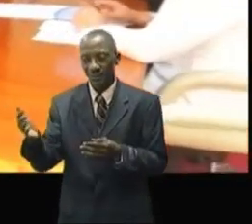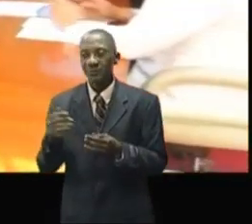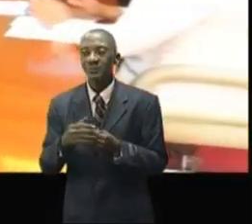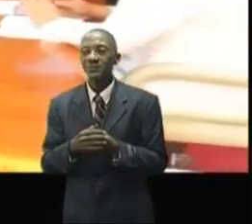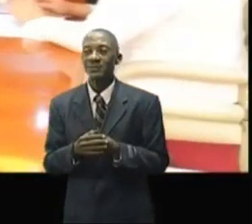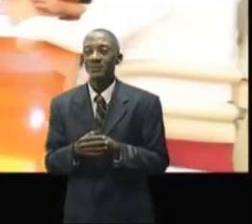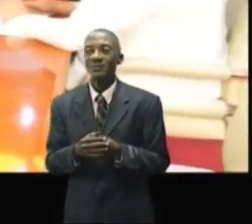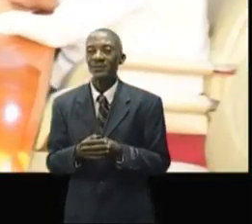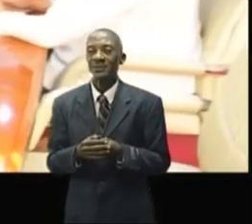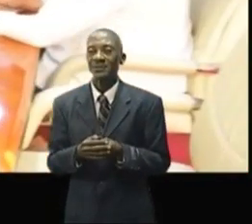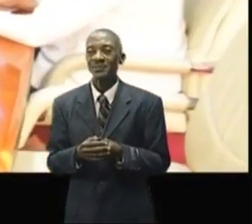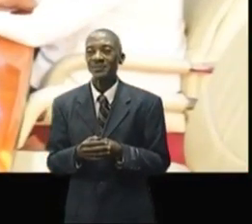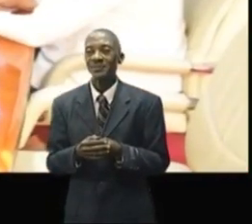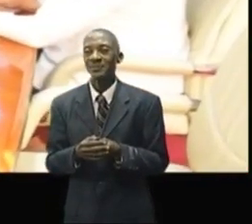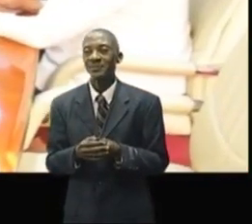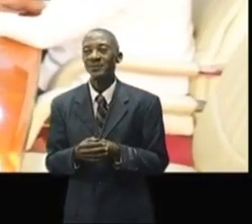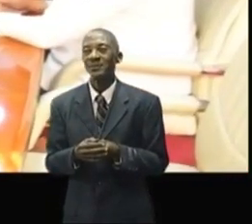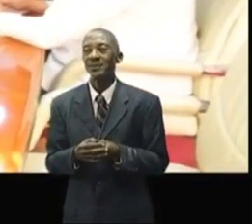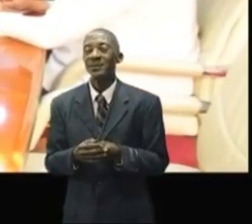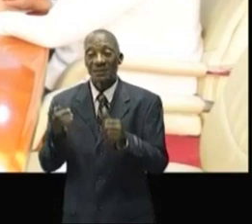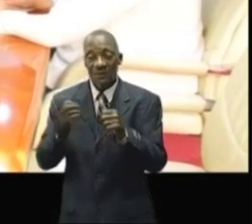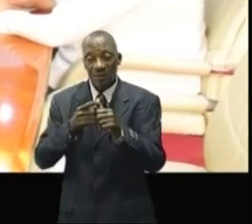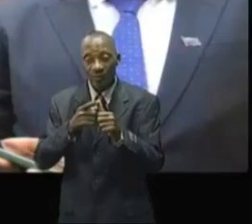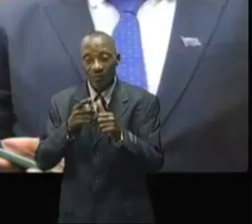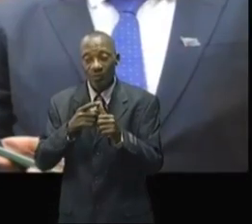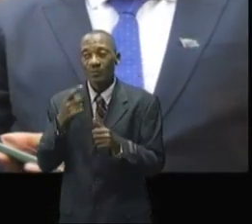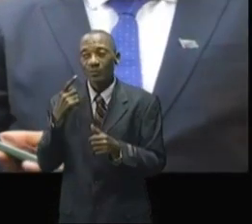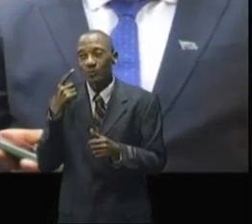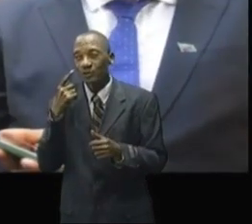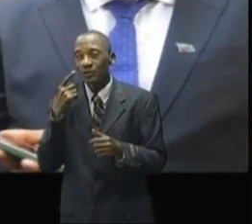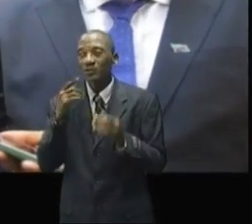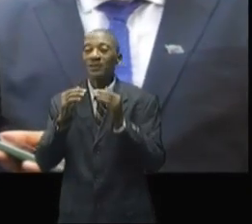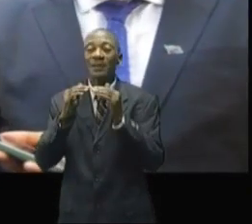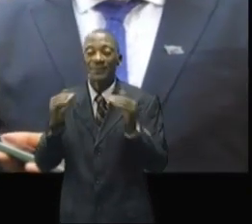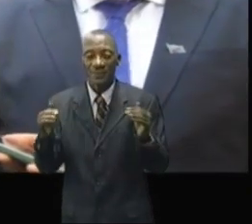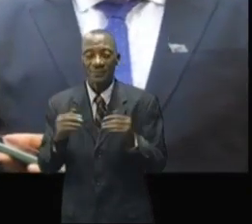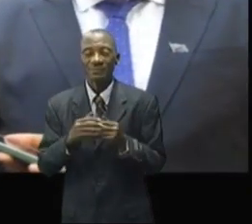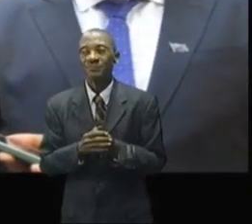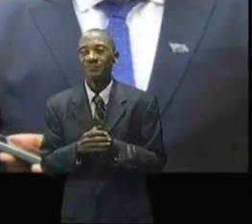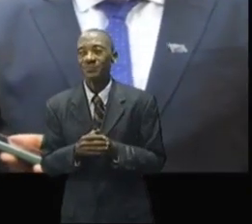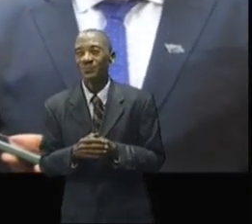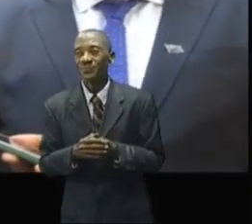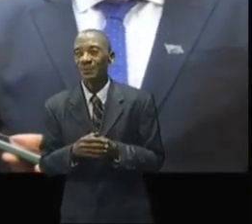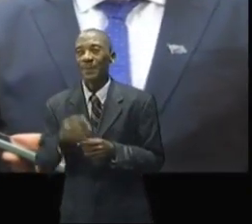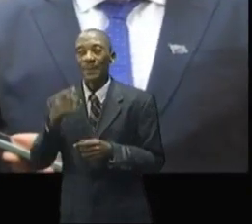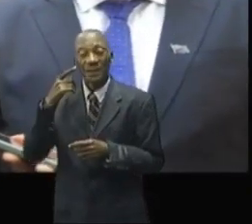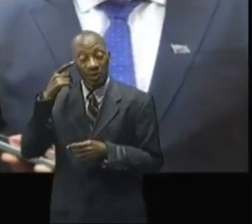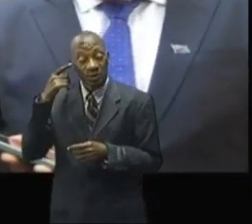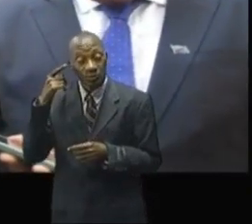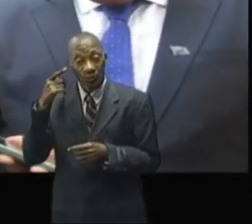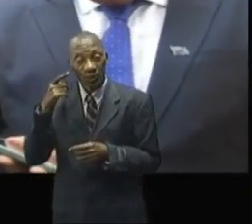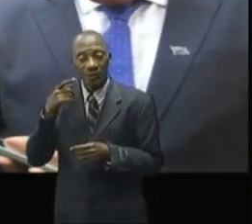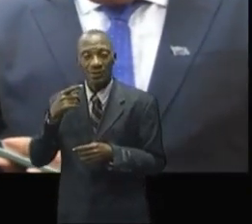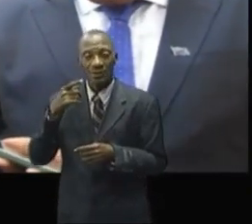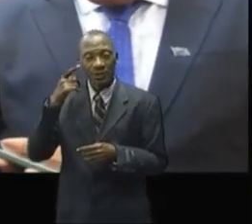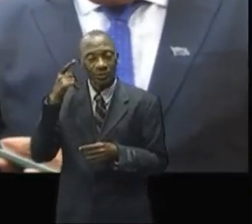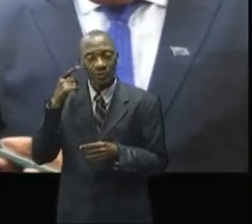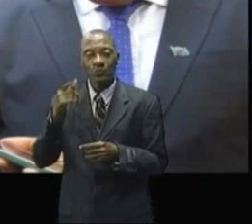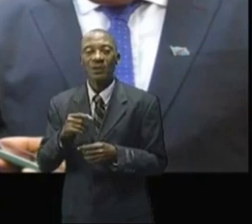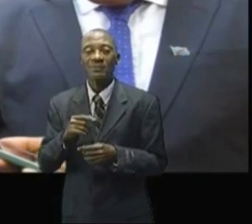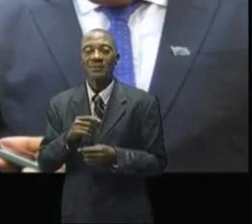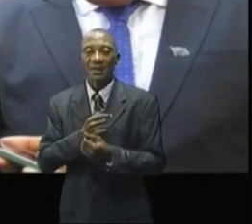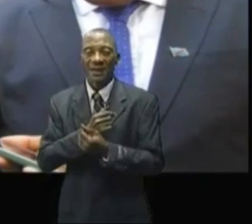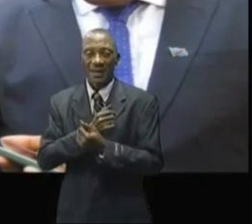signateurs de cet accord. Je pense que c'est l'occasion pour les pays signataires, les autres parties concernées,